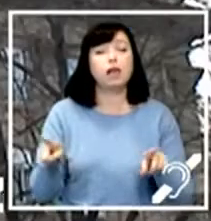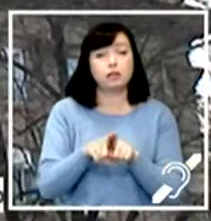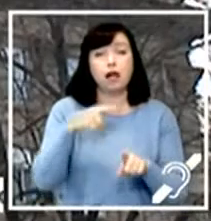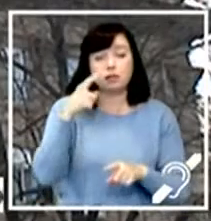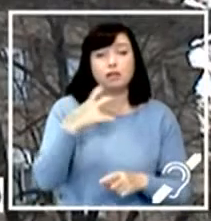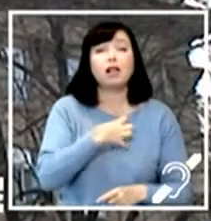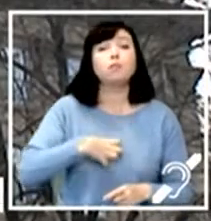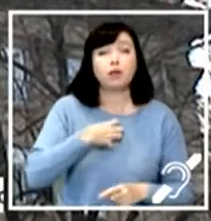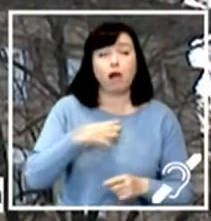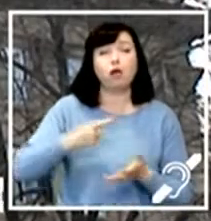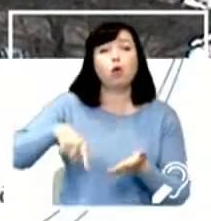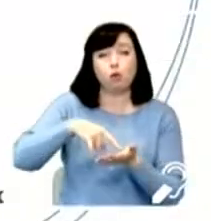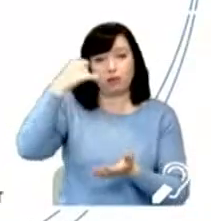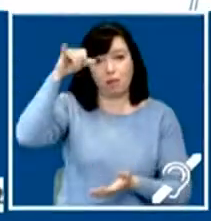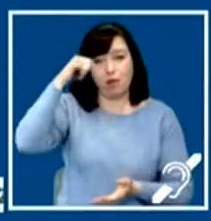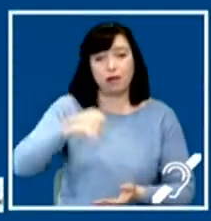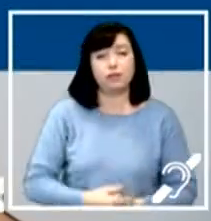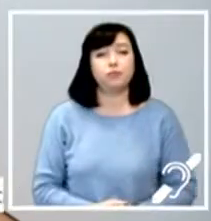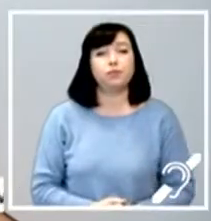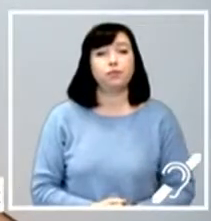primarul localității.